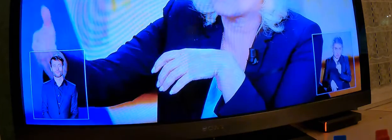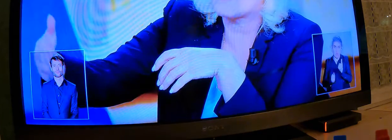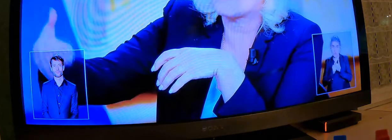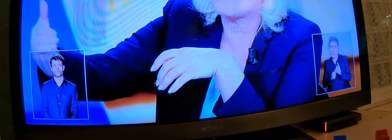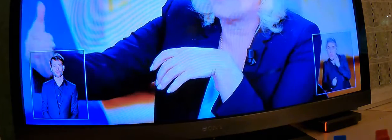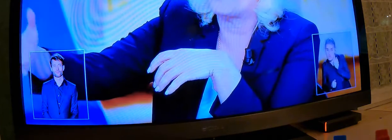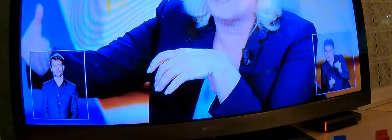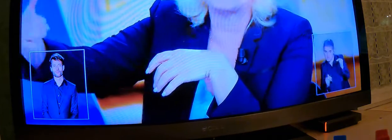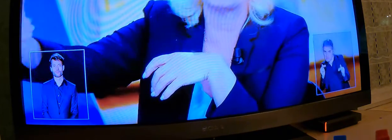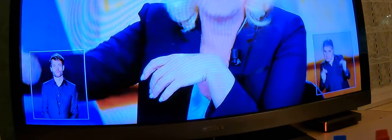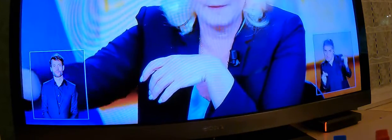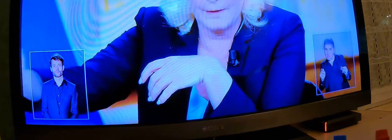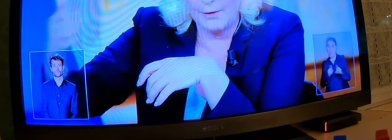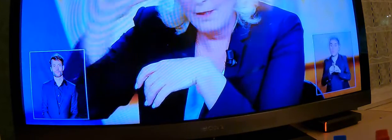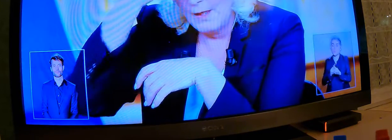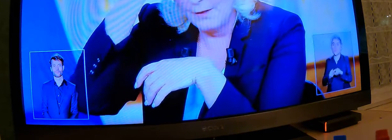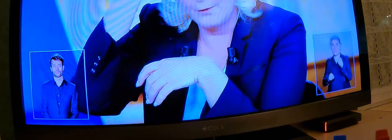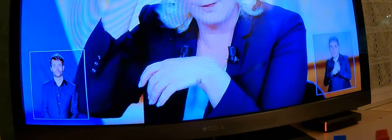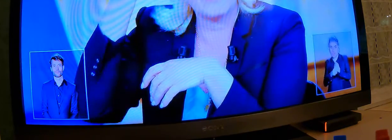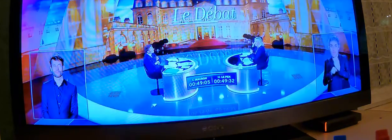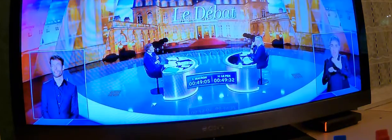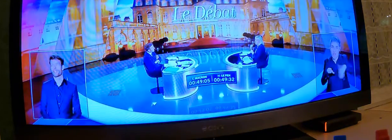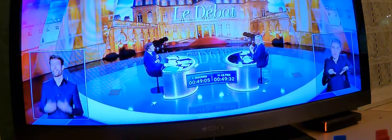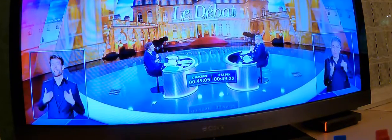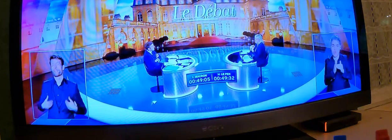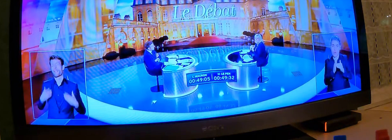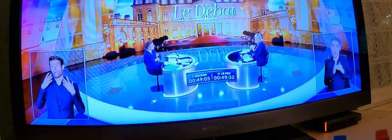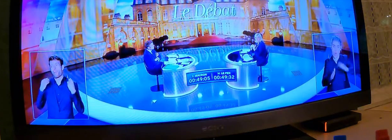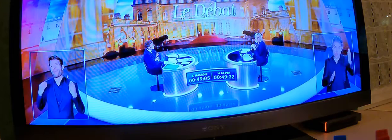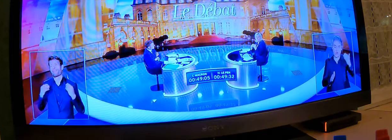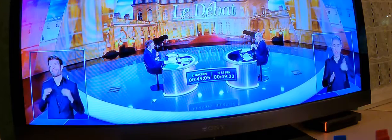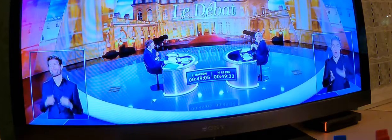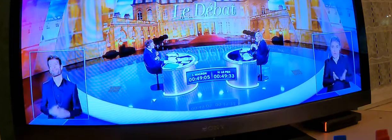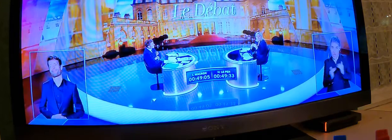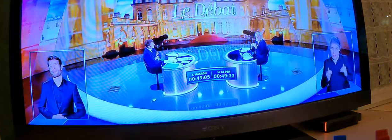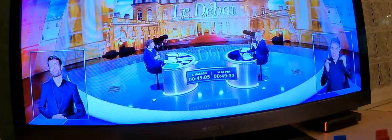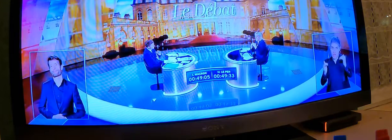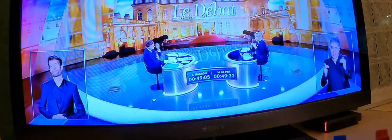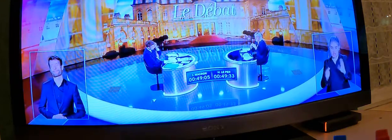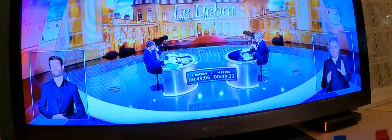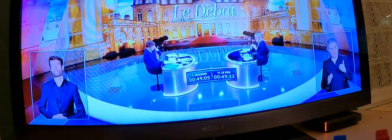fonction de ce qu'ils seraient capables de faire à côté d'ailleurs de l'école. Moi, je souhaite les revaloriser, je le dis, je souhaite les revaloriser.